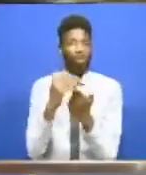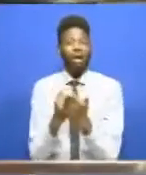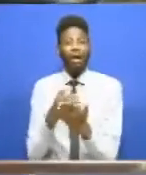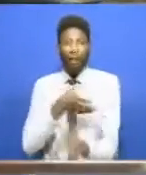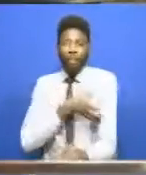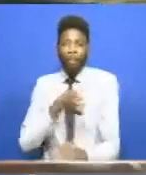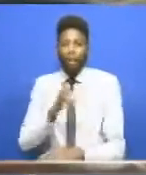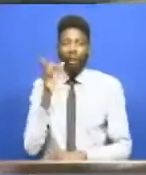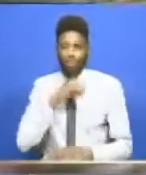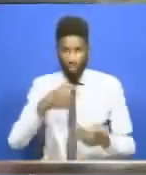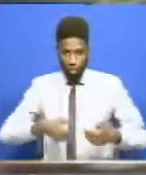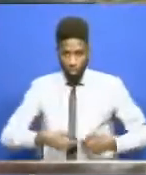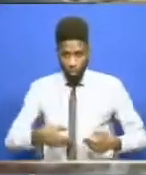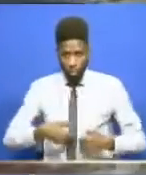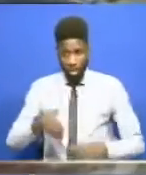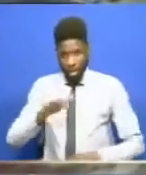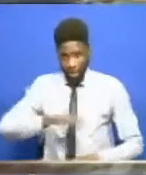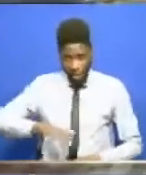but